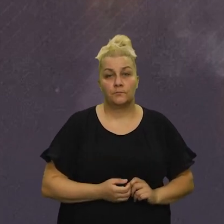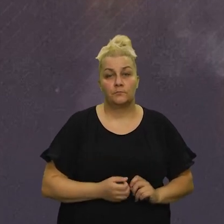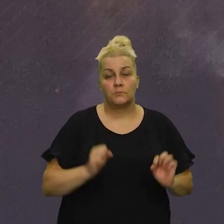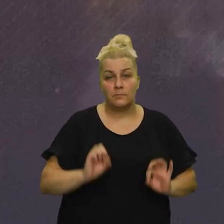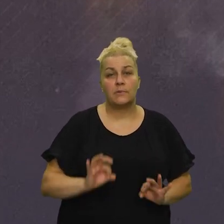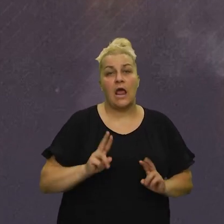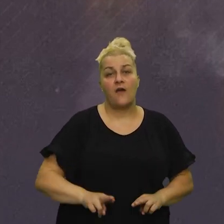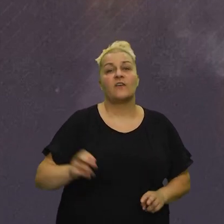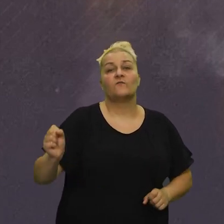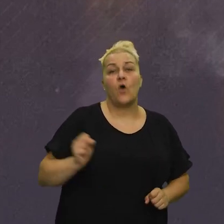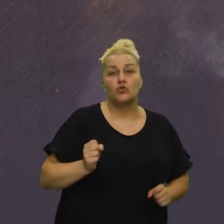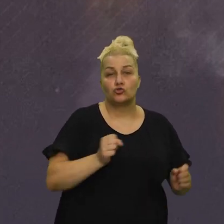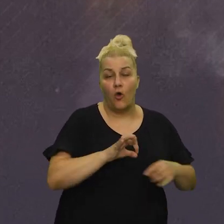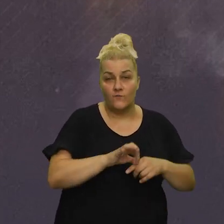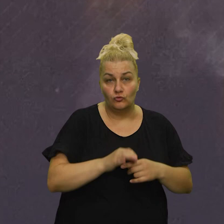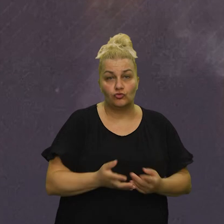vojskovođa